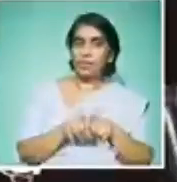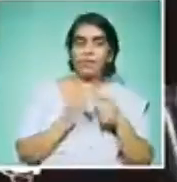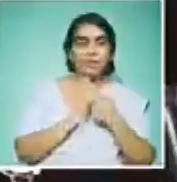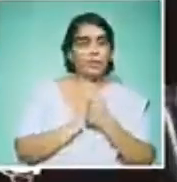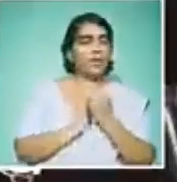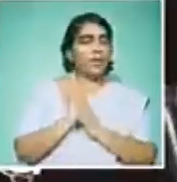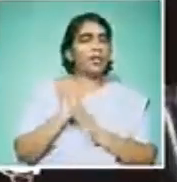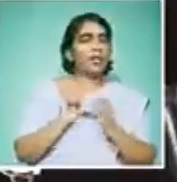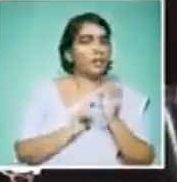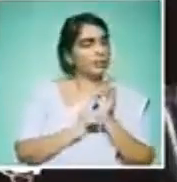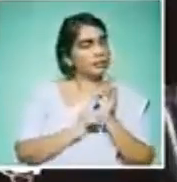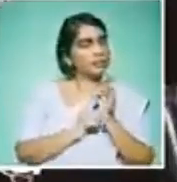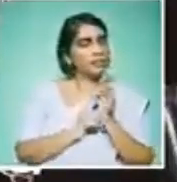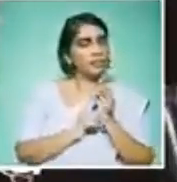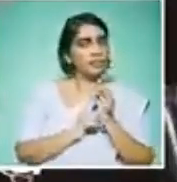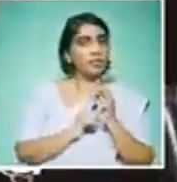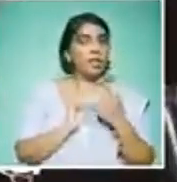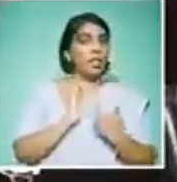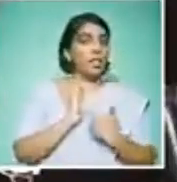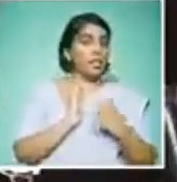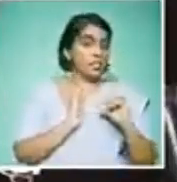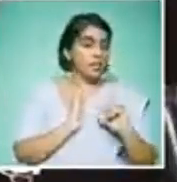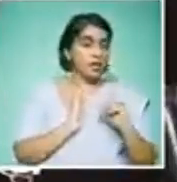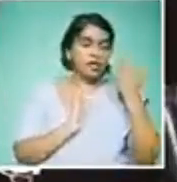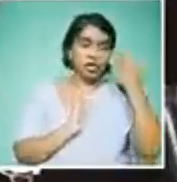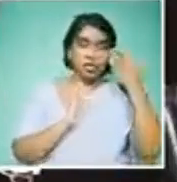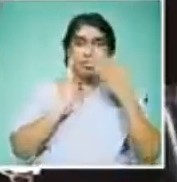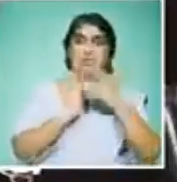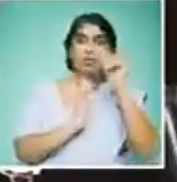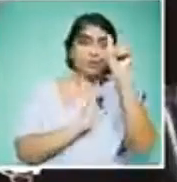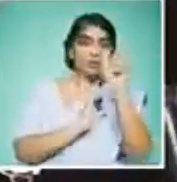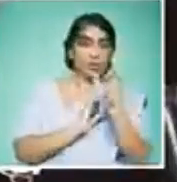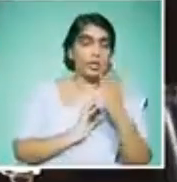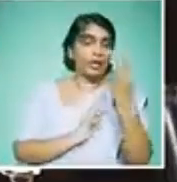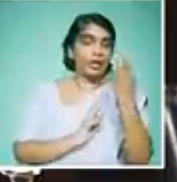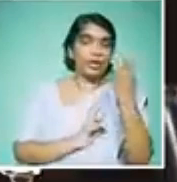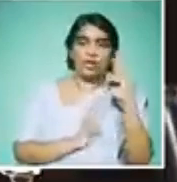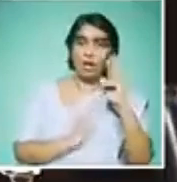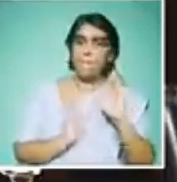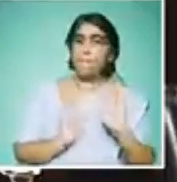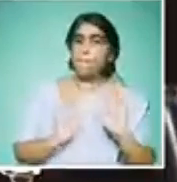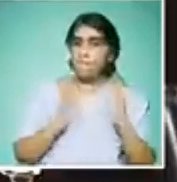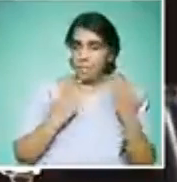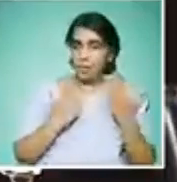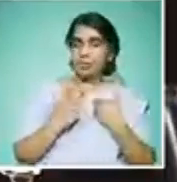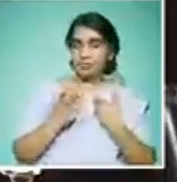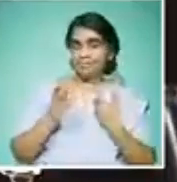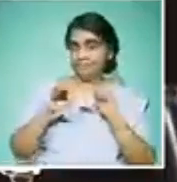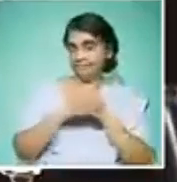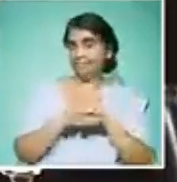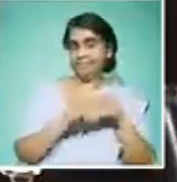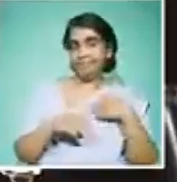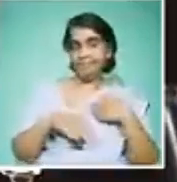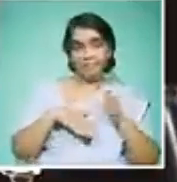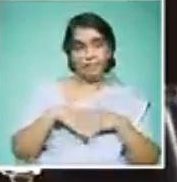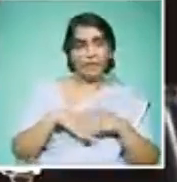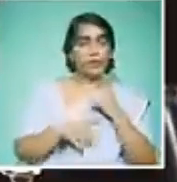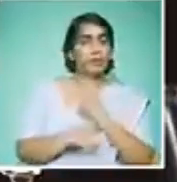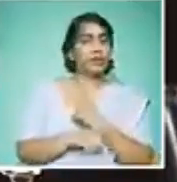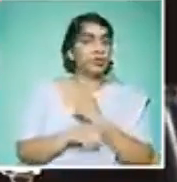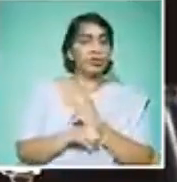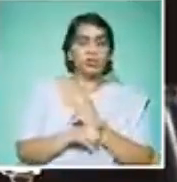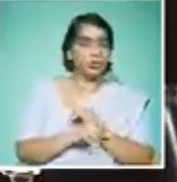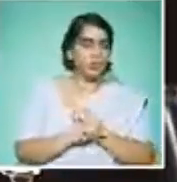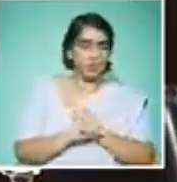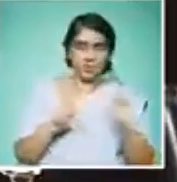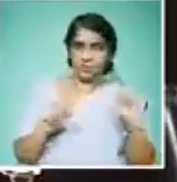දරු ඇමතුන අපි තාක්ෂණ වේදේ විෂය ධාරාව පටන් ගත්ත 2012 මමතේක කොටස් කරුවෙක්. ගුරුවරු හිටියෙත් නෑ